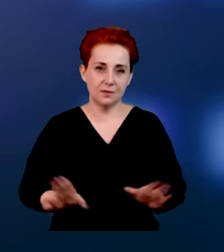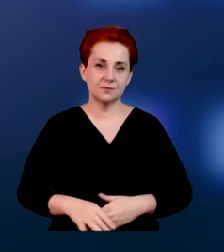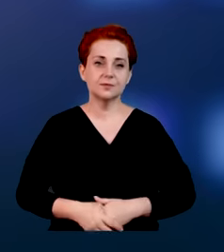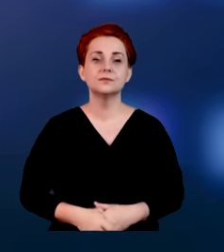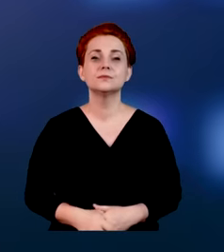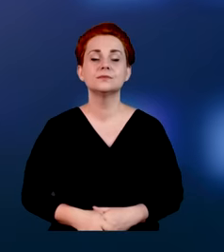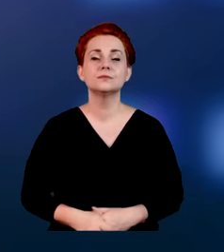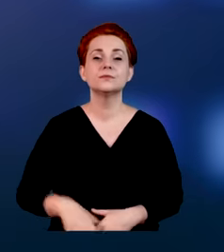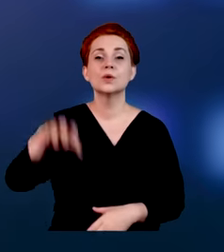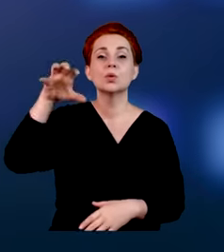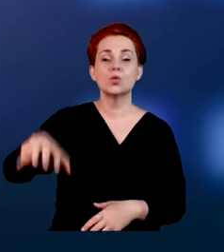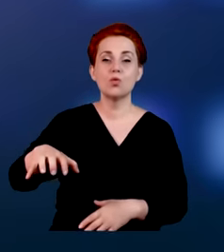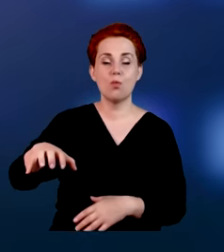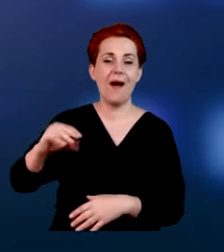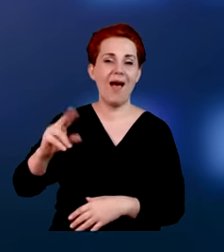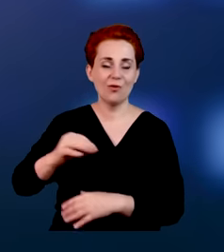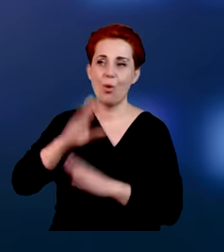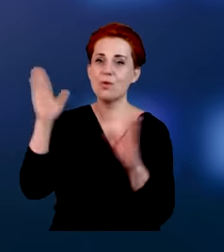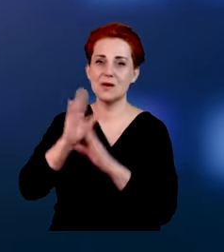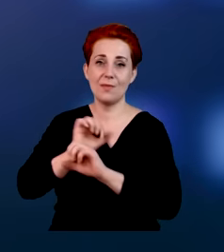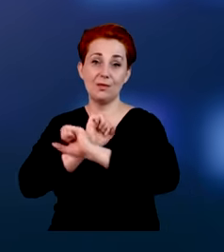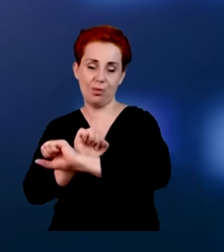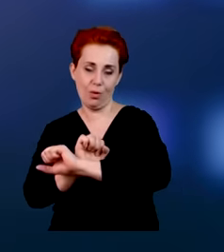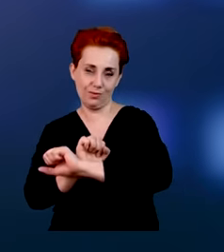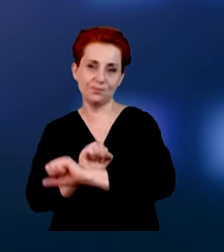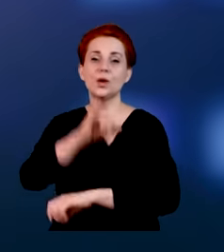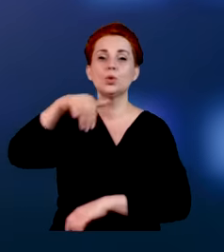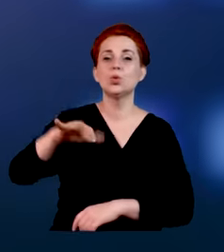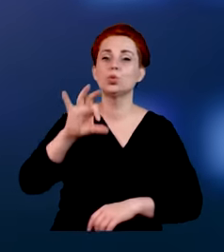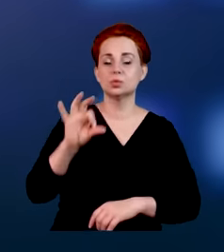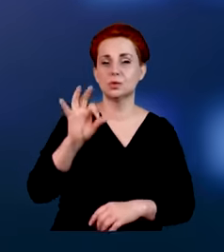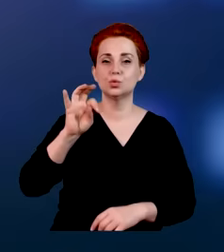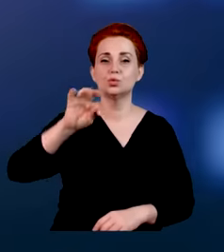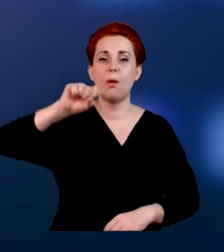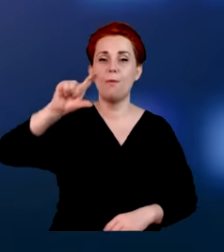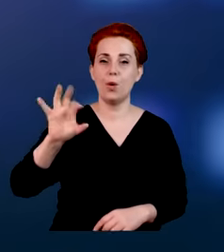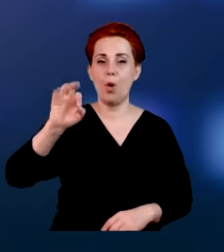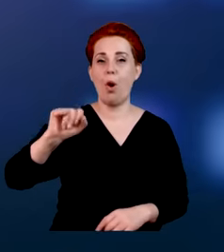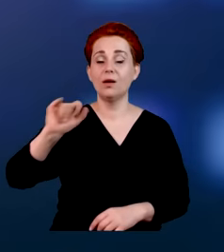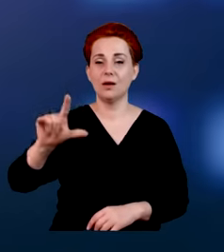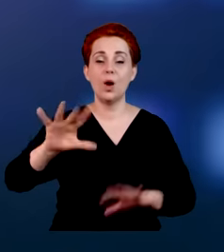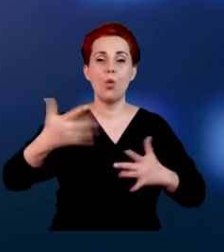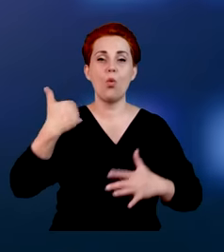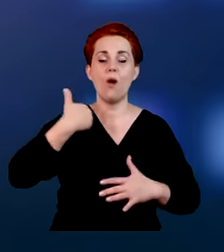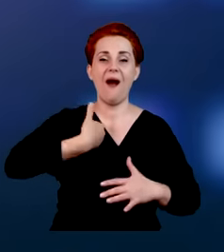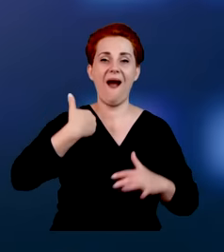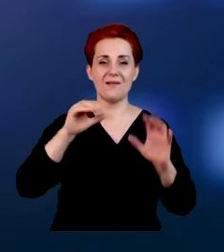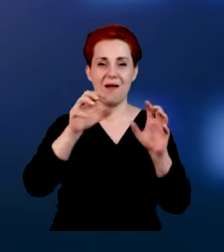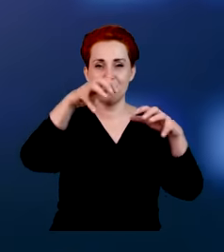aktywiści klimatyczni z organizacji Just stop Oil zaatakowali Kamienny krąg Stonehenge